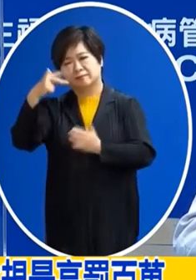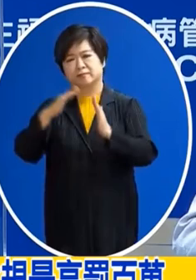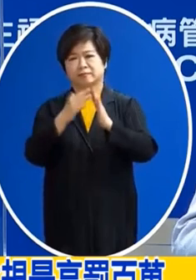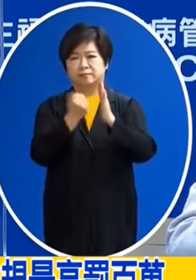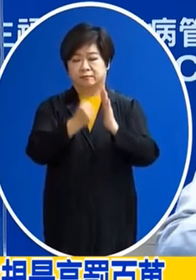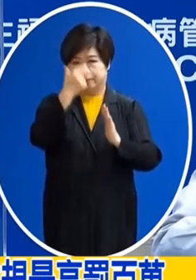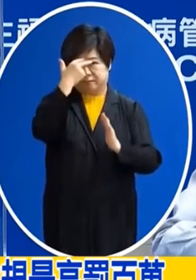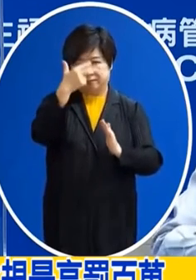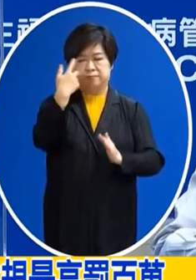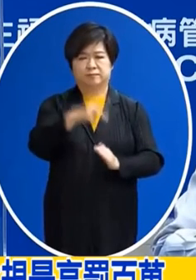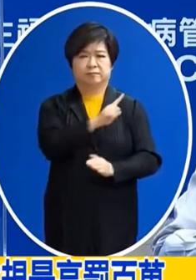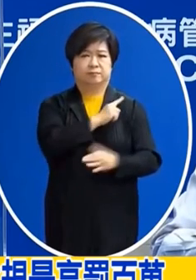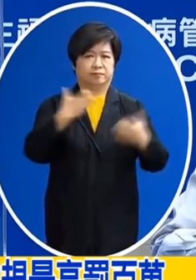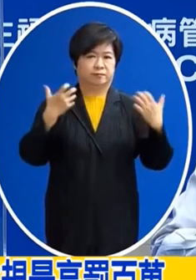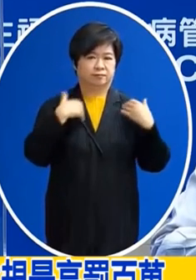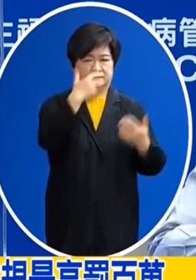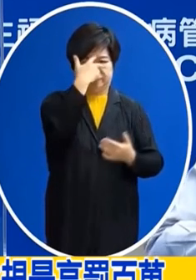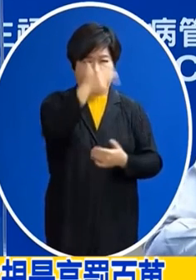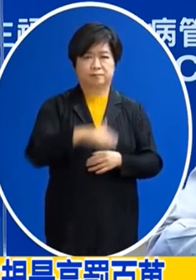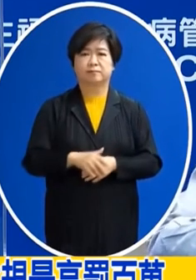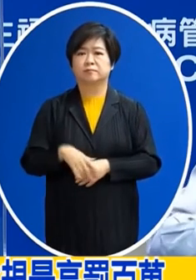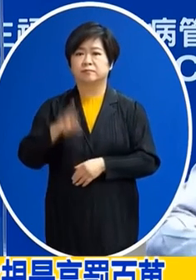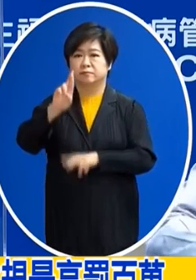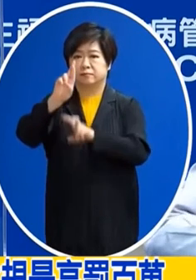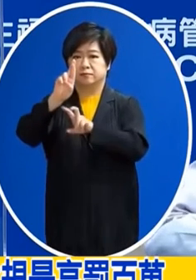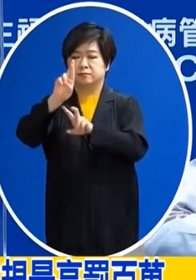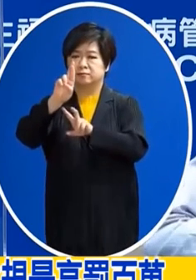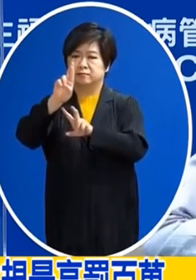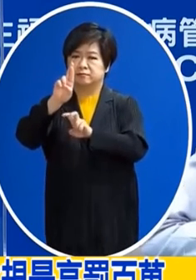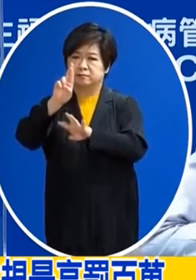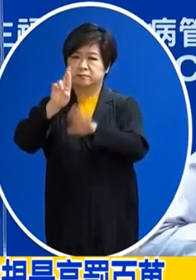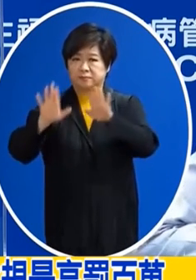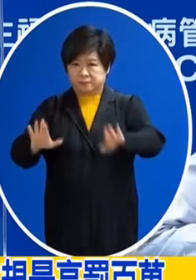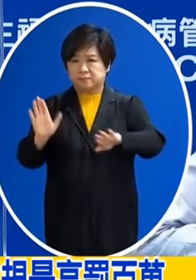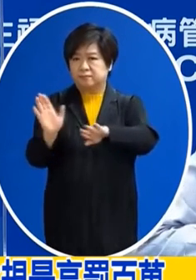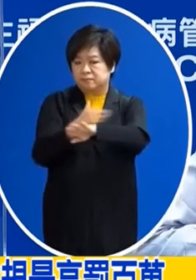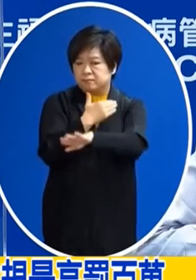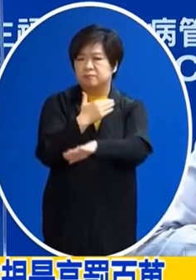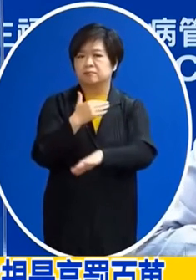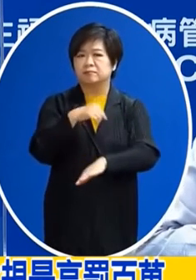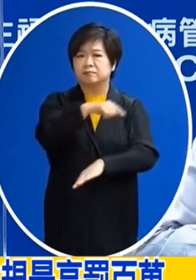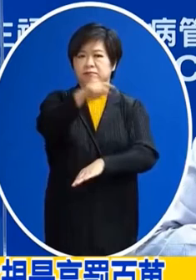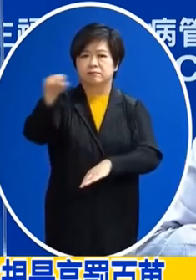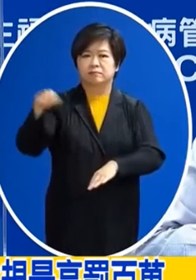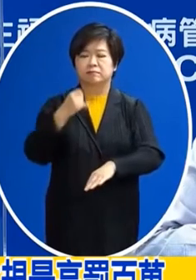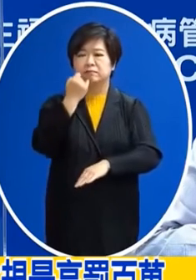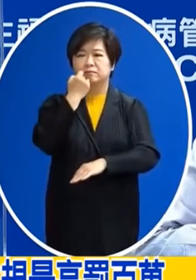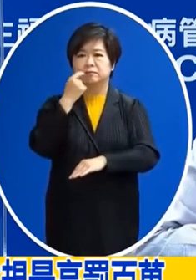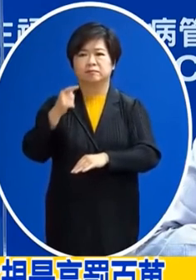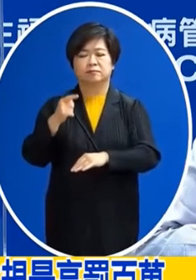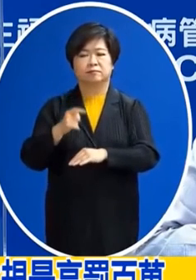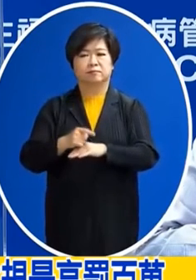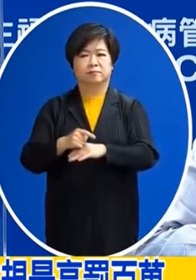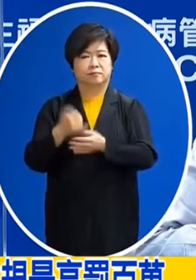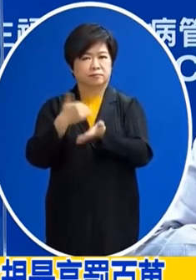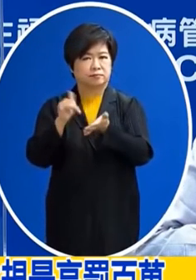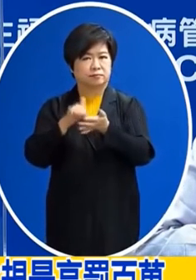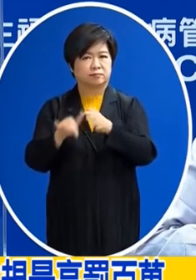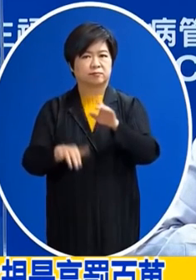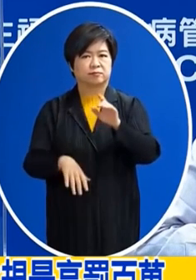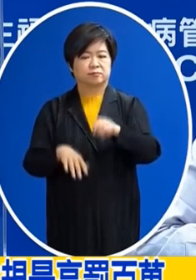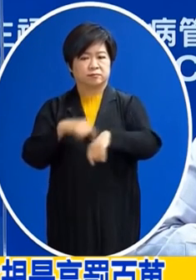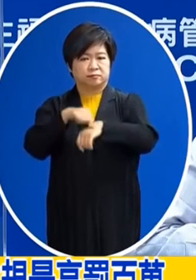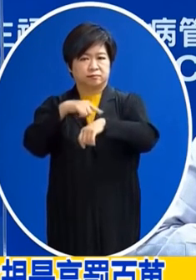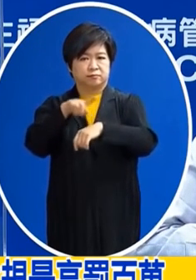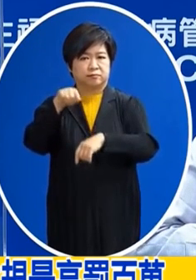我们12月14号入境，那应该从今天开始会有可以陆续起满168